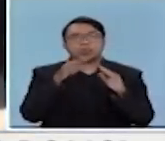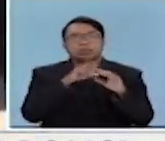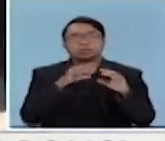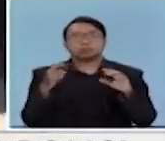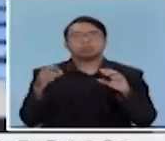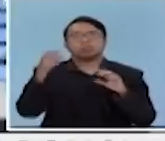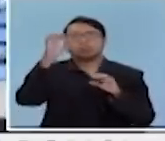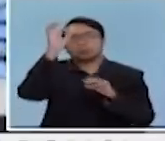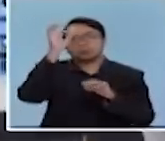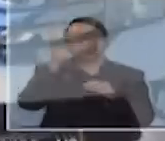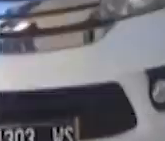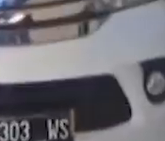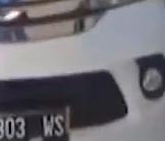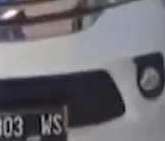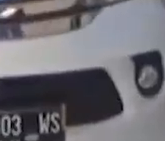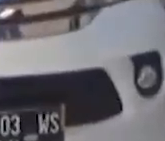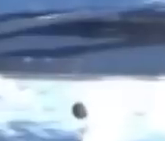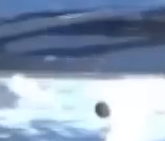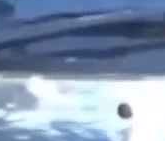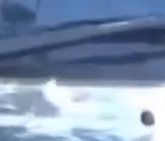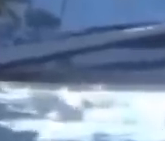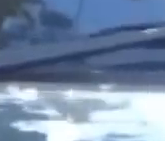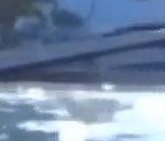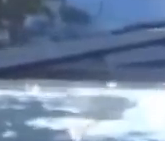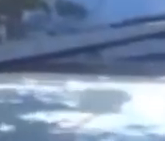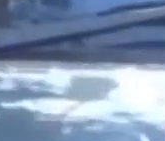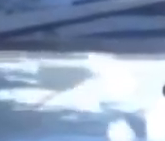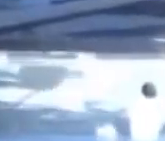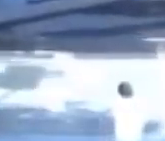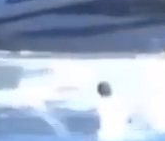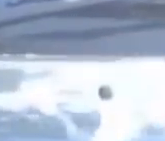Tak hanya rumah, sejumlah aset pribadi milik terduga pelaku juga dipasang garis polisi.